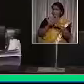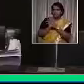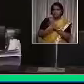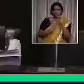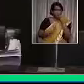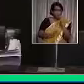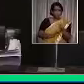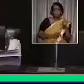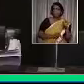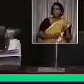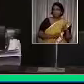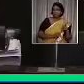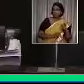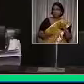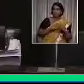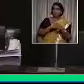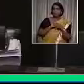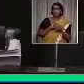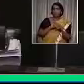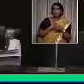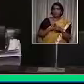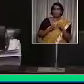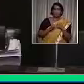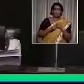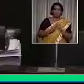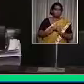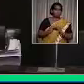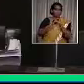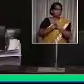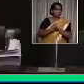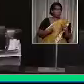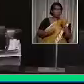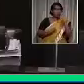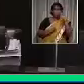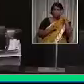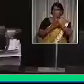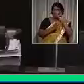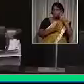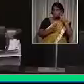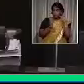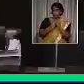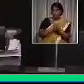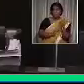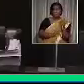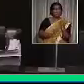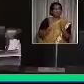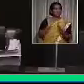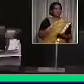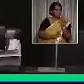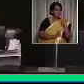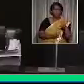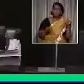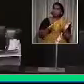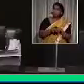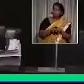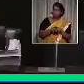ஒரு பெரிய கிங்கை போல ஒரு மன்னரை போல அதிகாரங்களை தன்னகத்தை அதிகரித்துக் கொண்டார். அவ்வாறான அந்த செயலை செய்வதற்காக இருந்த அந்த கட்சிகளில் இருக்கின்றவர்களை